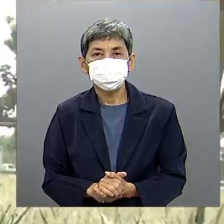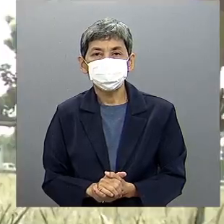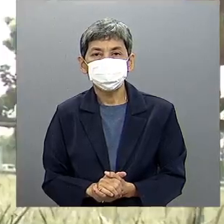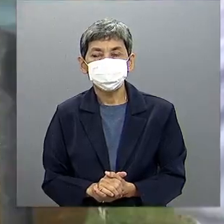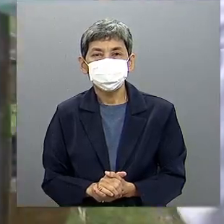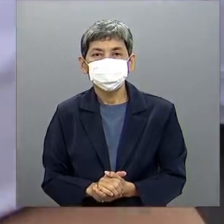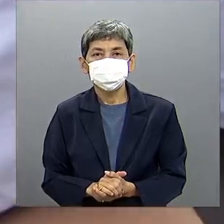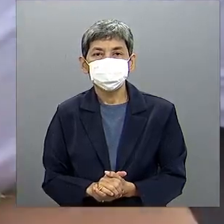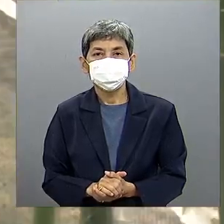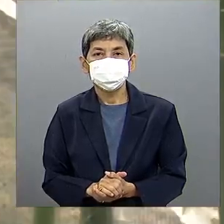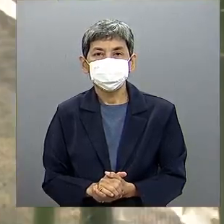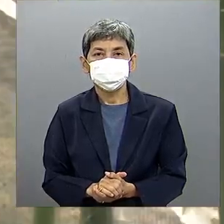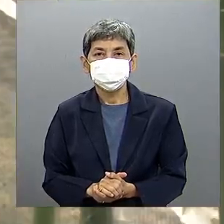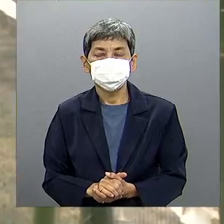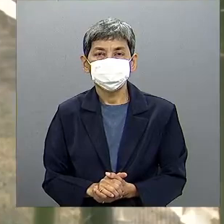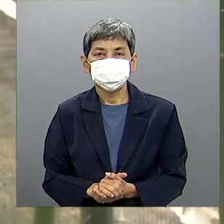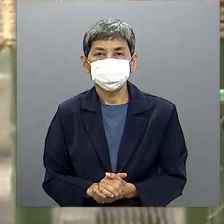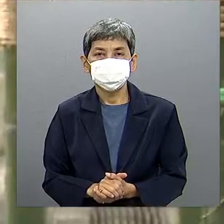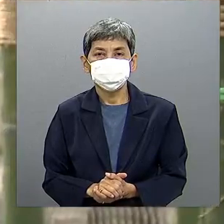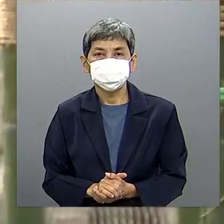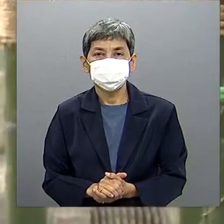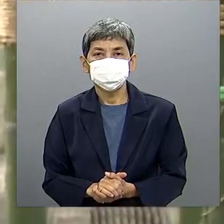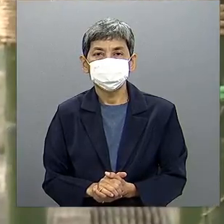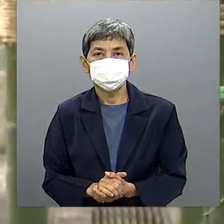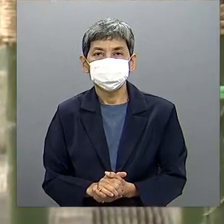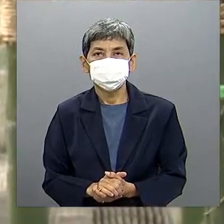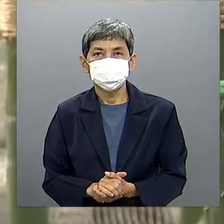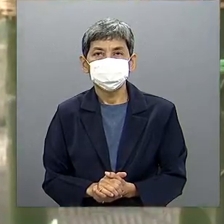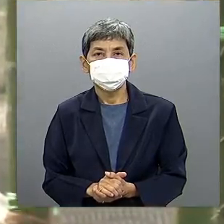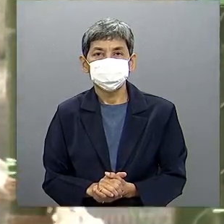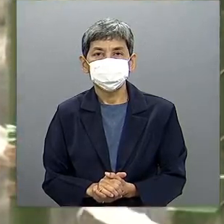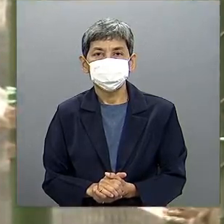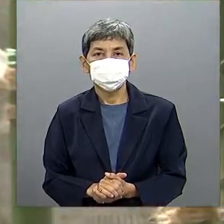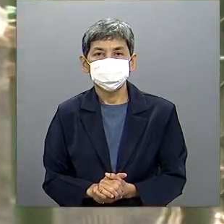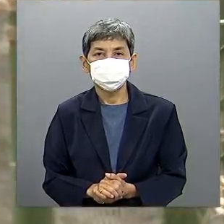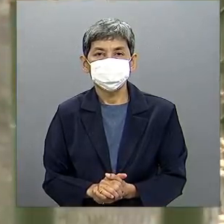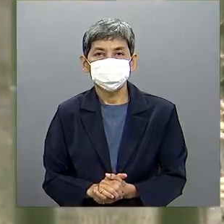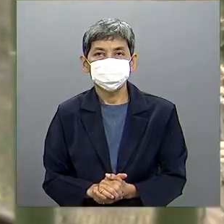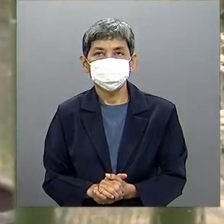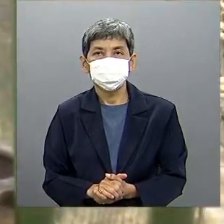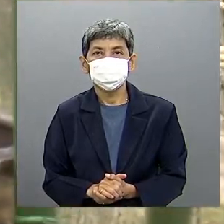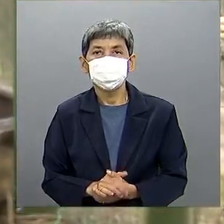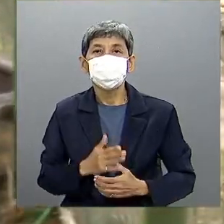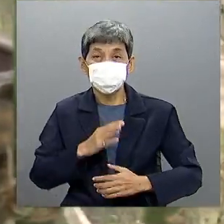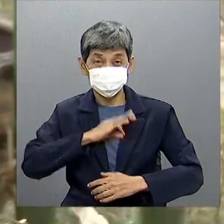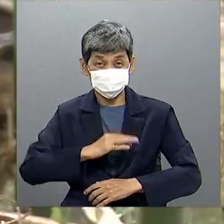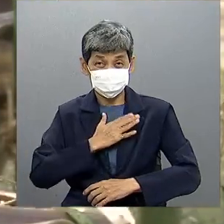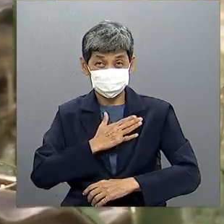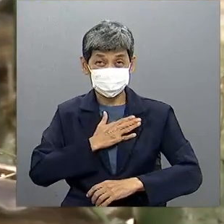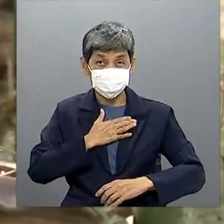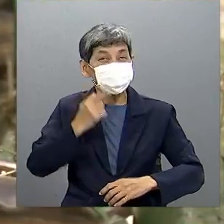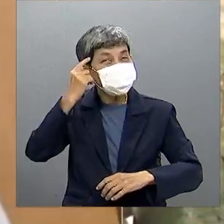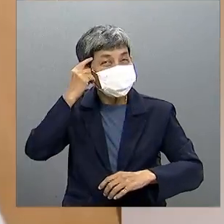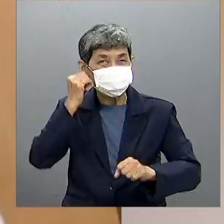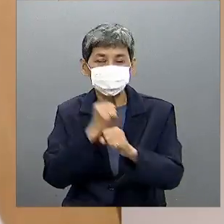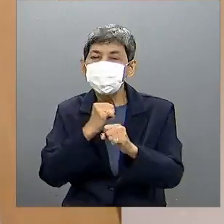น หนูคิดว่ามันก็น่าจะเป็นการทักษะการ